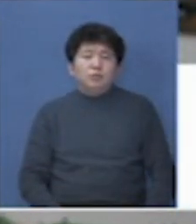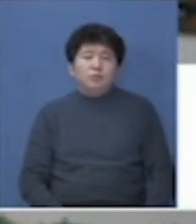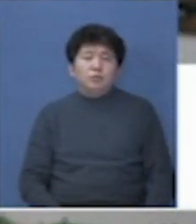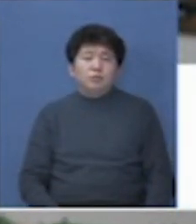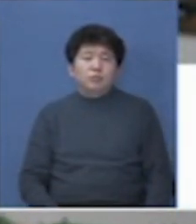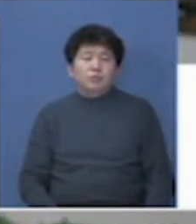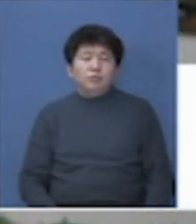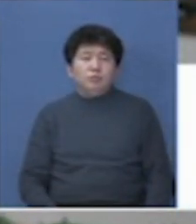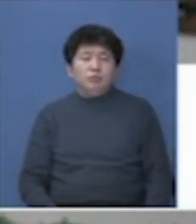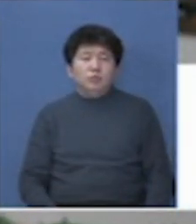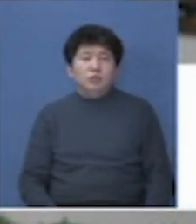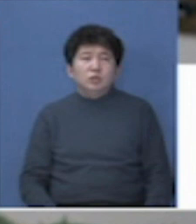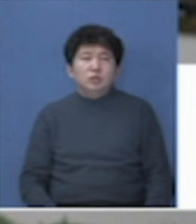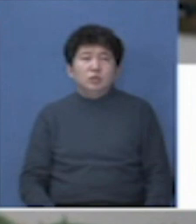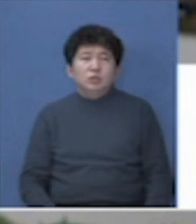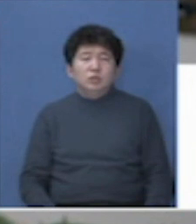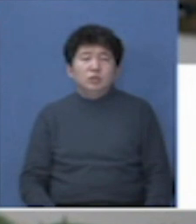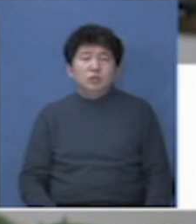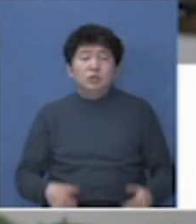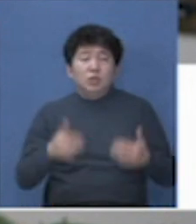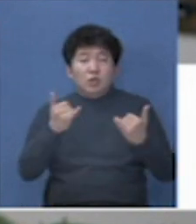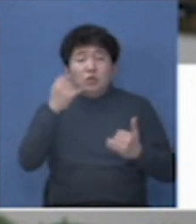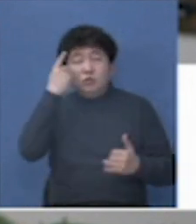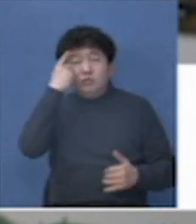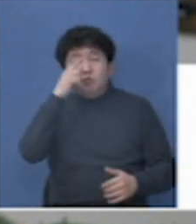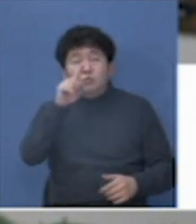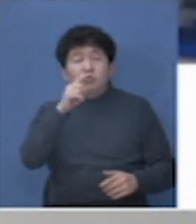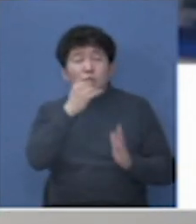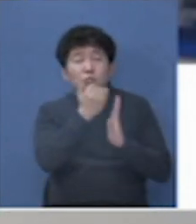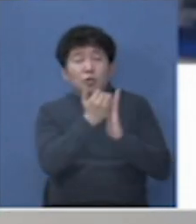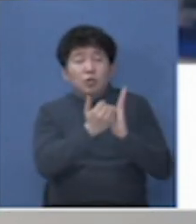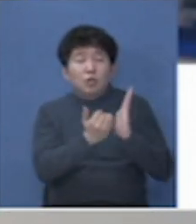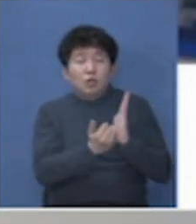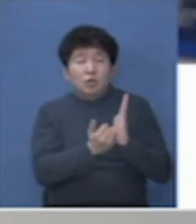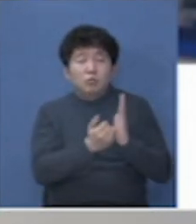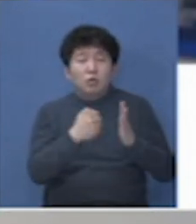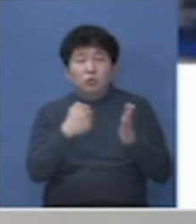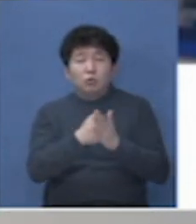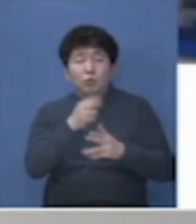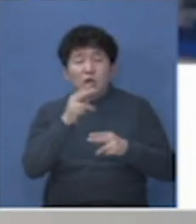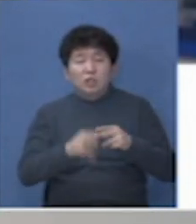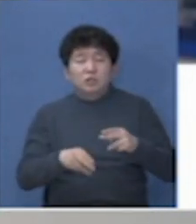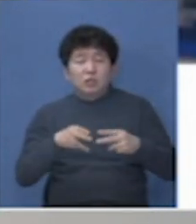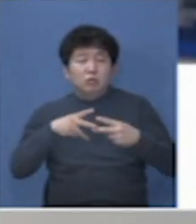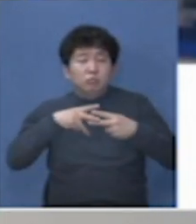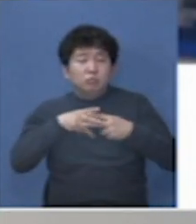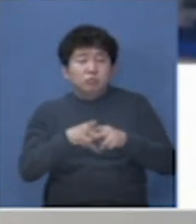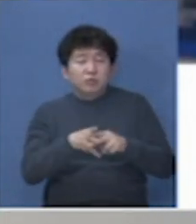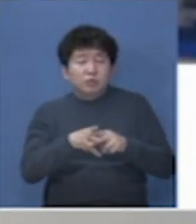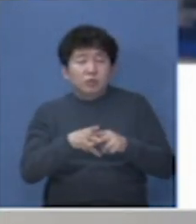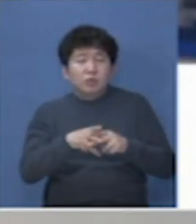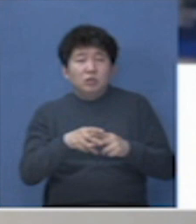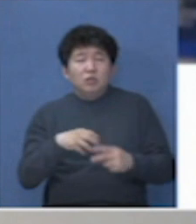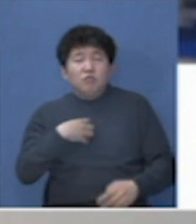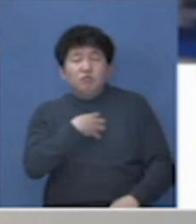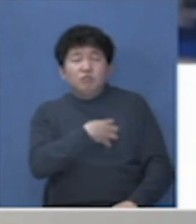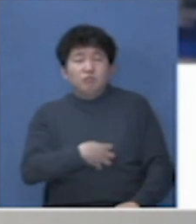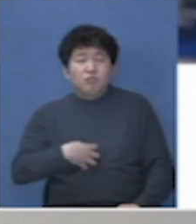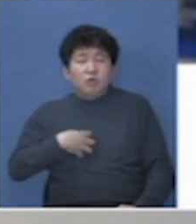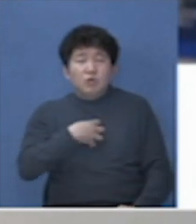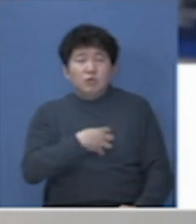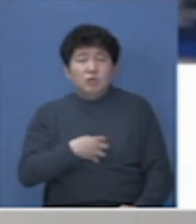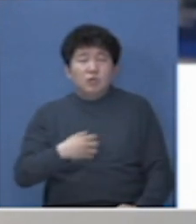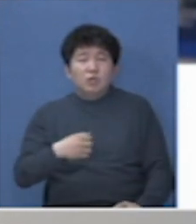дорабатываем эту программу. Есть у нас много предложений по этой программе. Есть моменты, например, самое важное нам